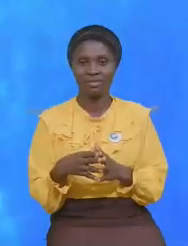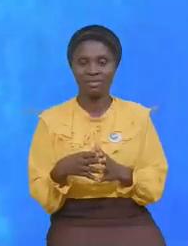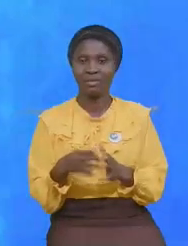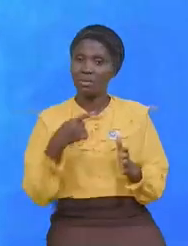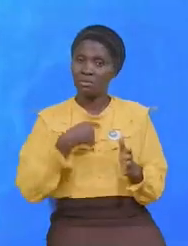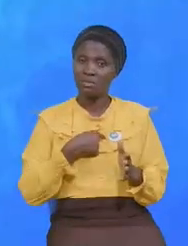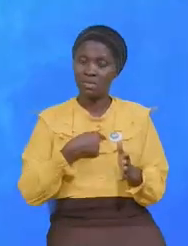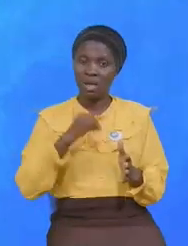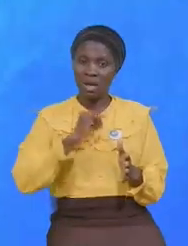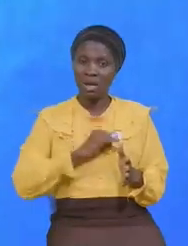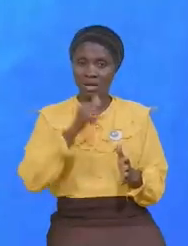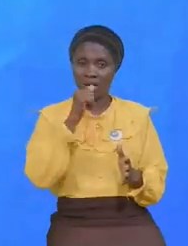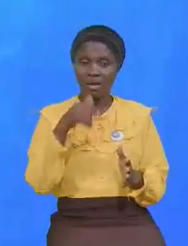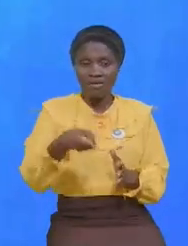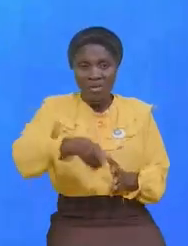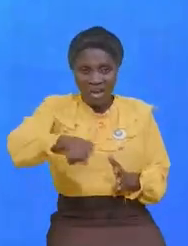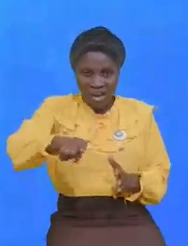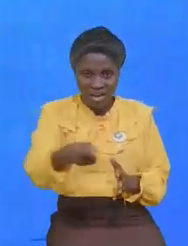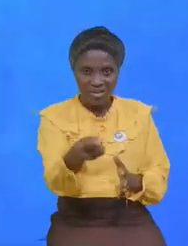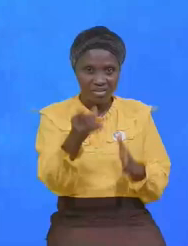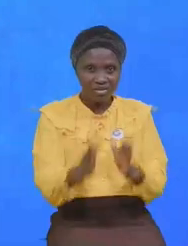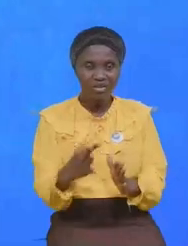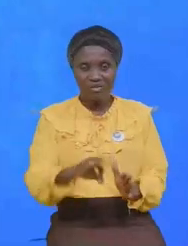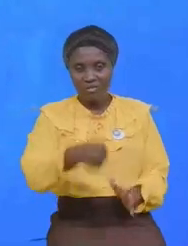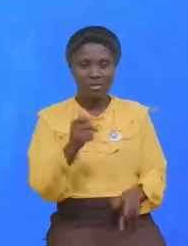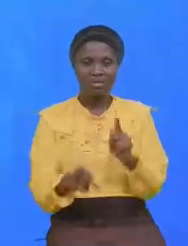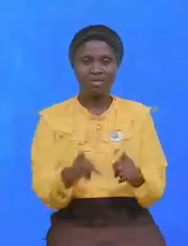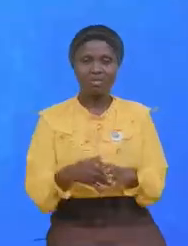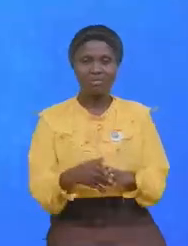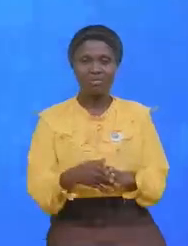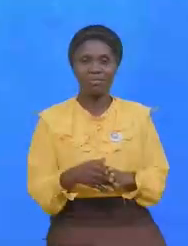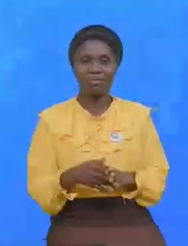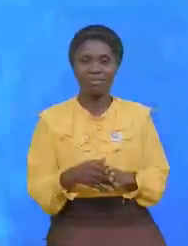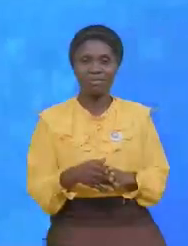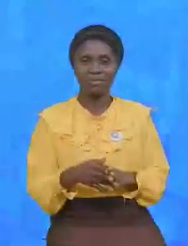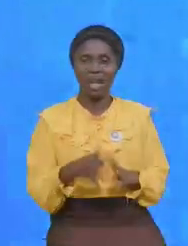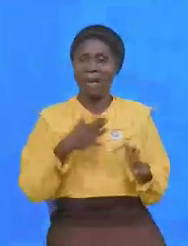Mais j'accusais les autres. Mais je suis un faux type.